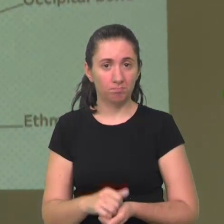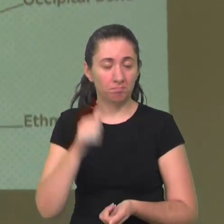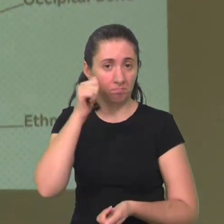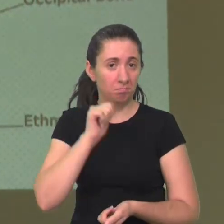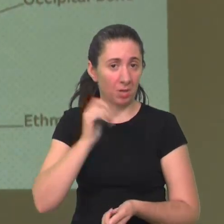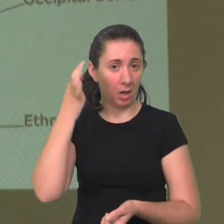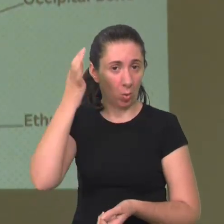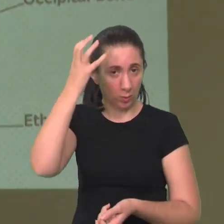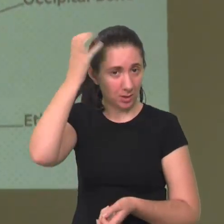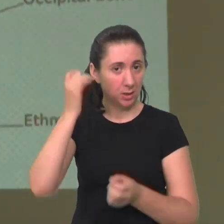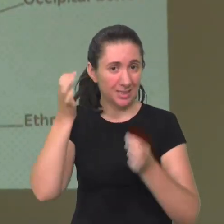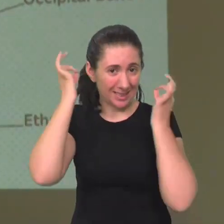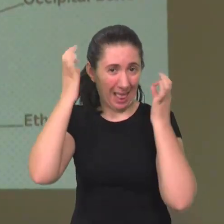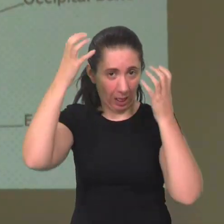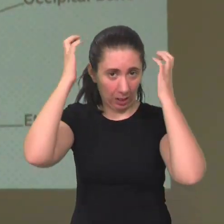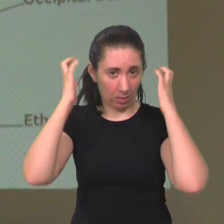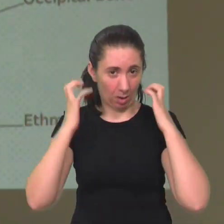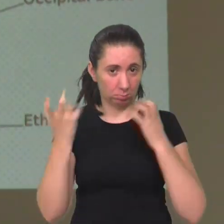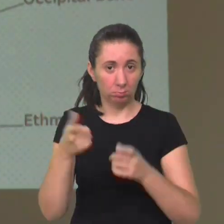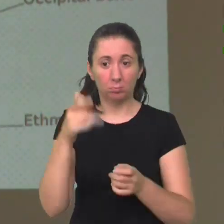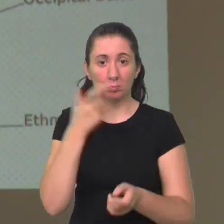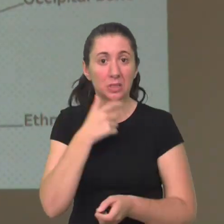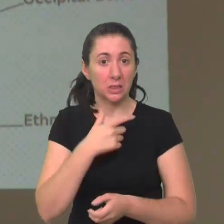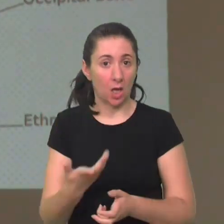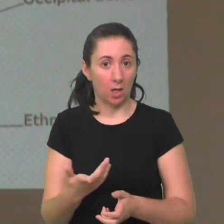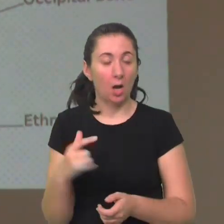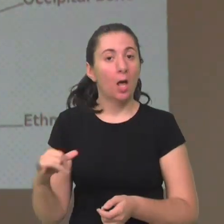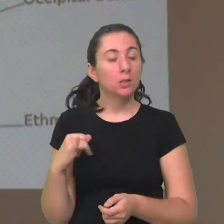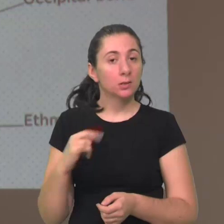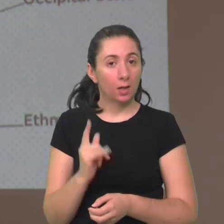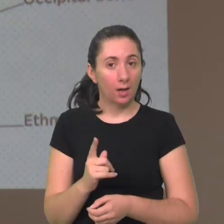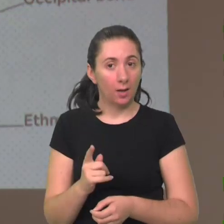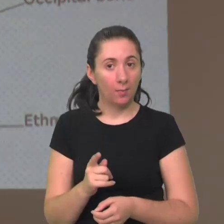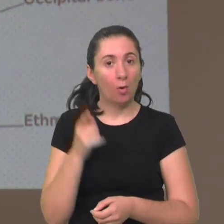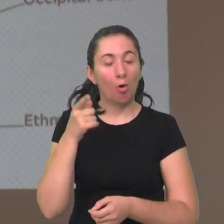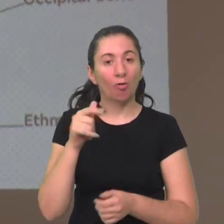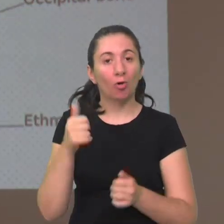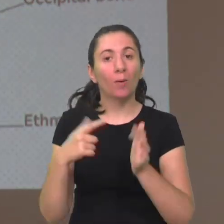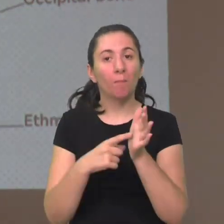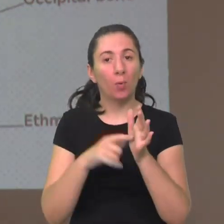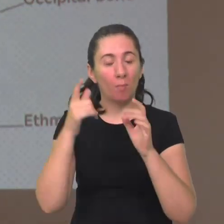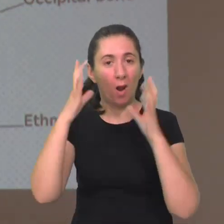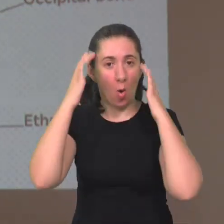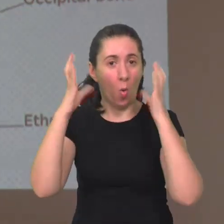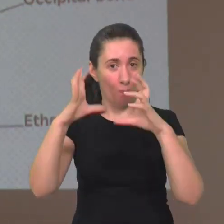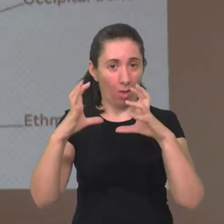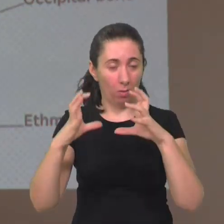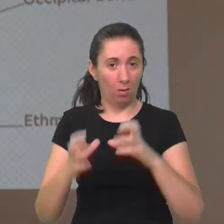sjeda kosa, jel tako, koja dolazi sa starenjem. I interesantno, vidite, ovo je anatomski prikaz